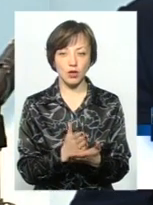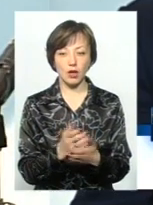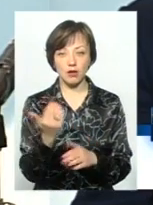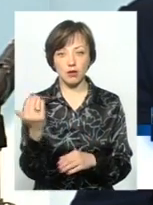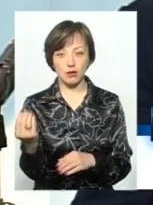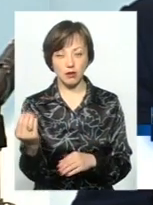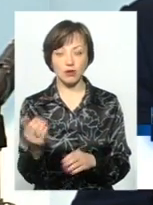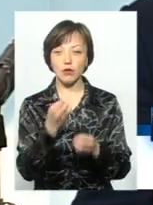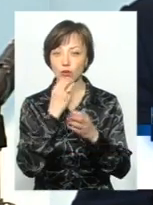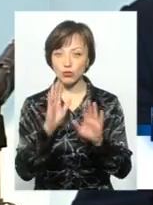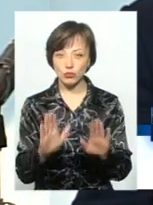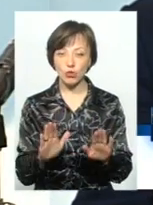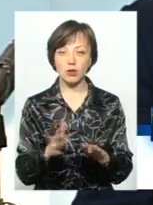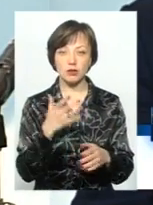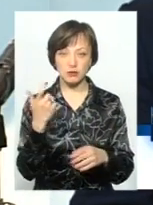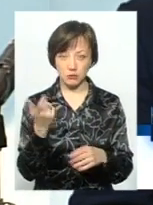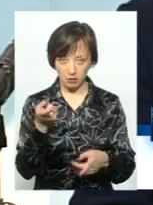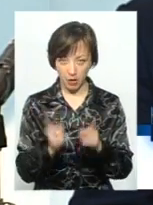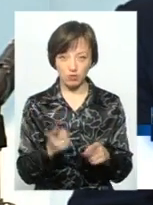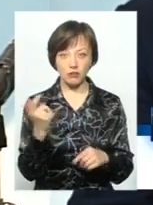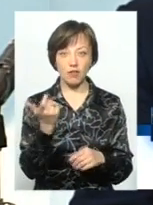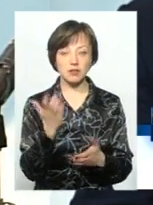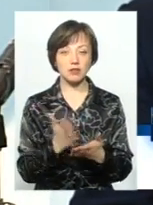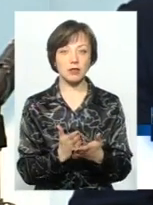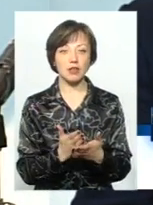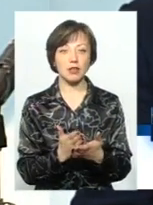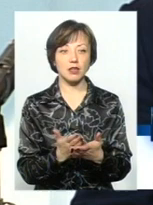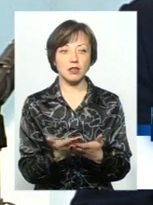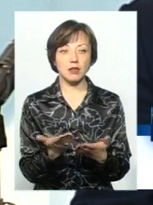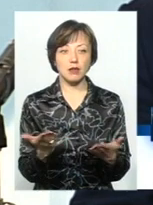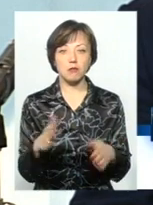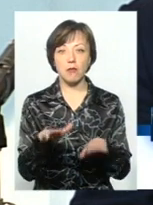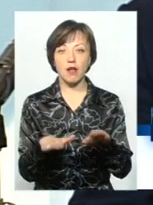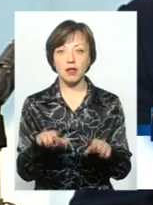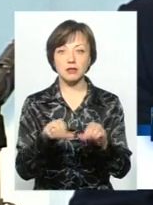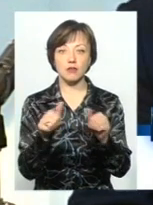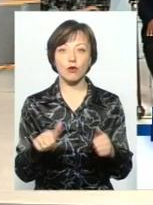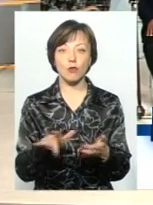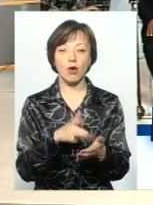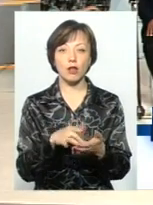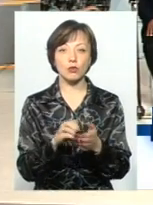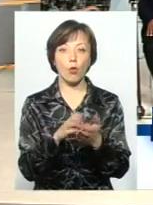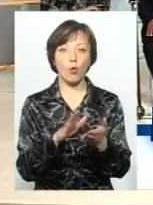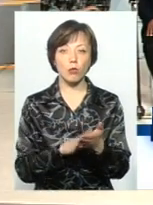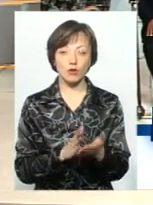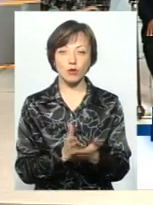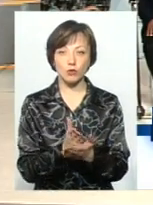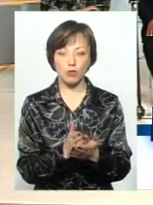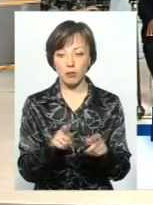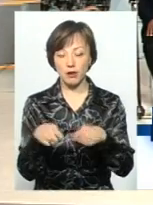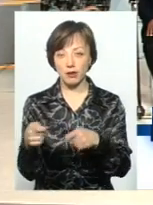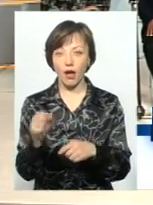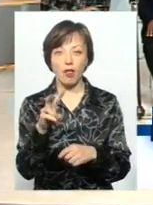балансі – хорошо, але в них є справжній власник. Так? Баланс – це форма бухгалтерського обліку, чи як там для обслуговування передали.